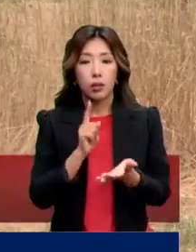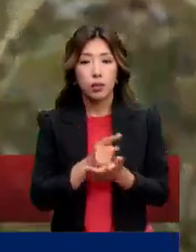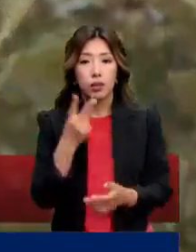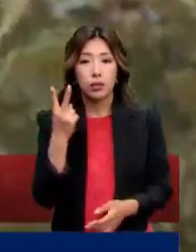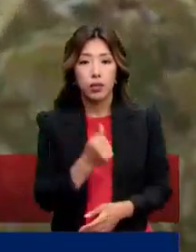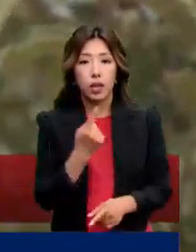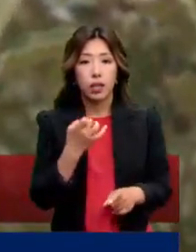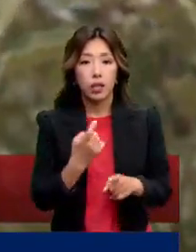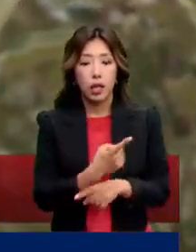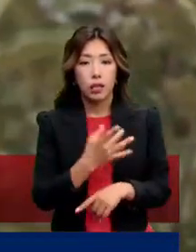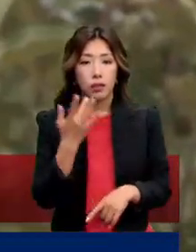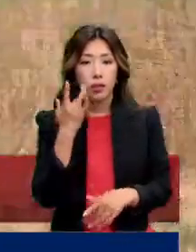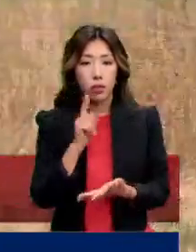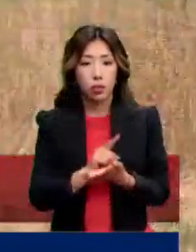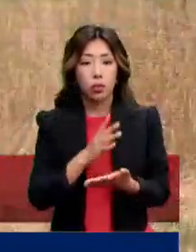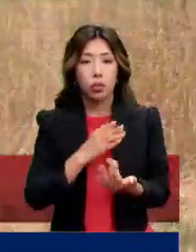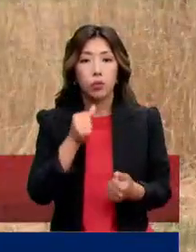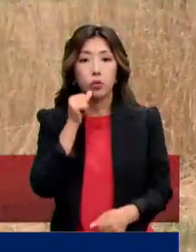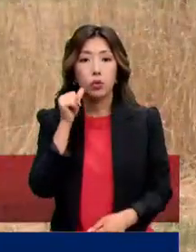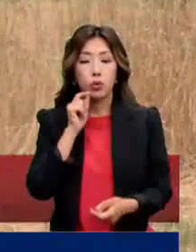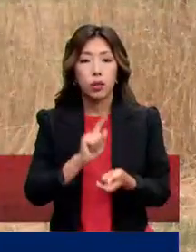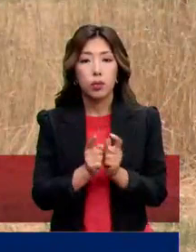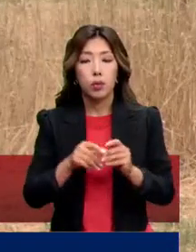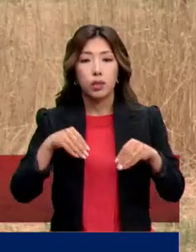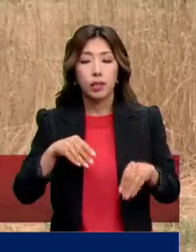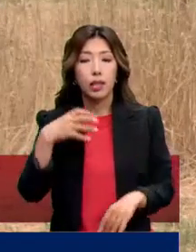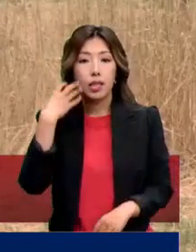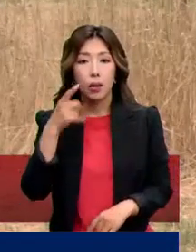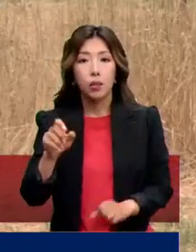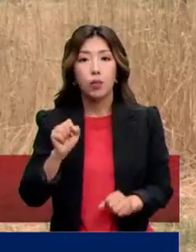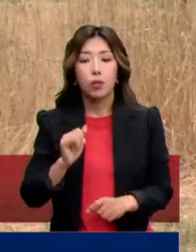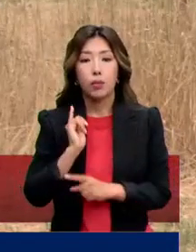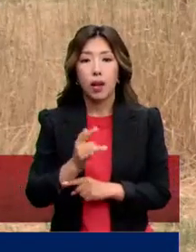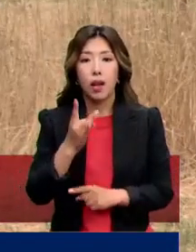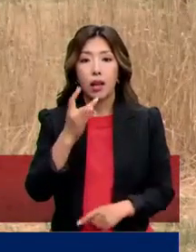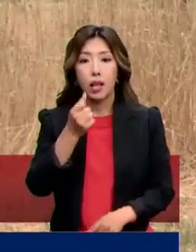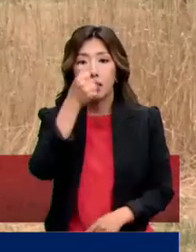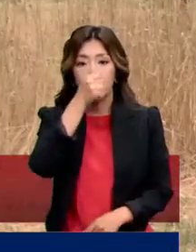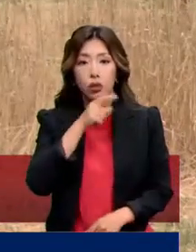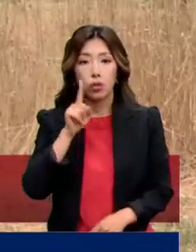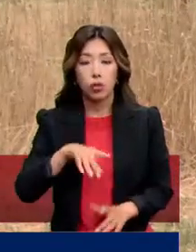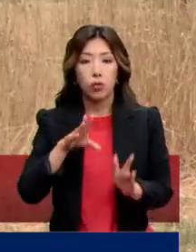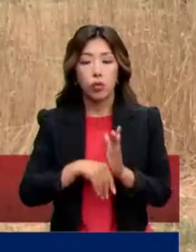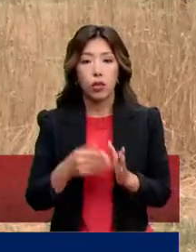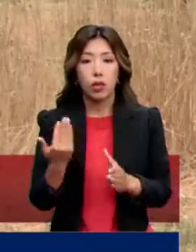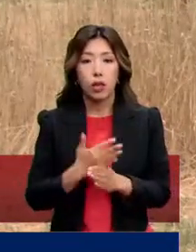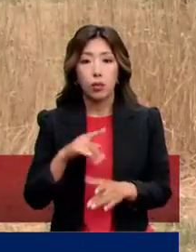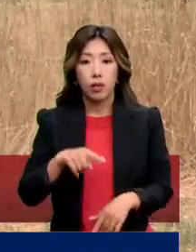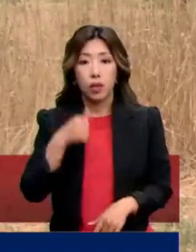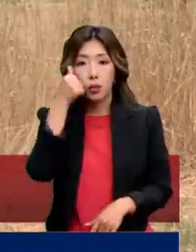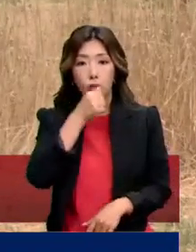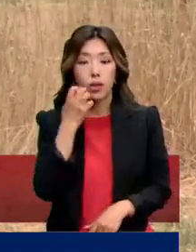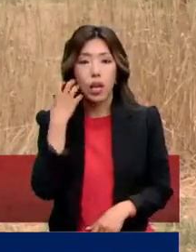недели. Посадили в прошлом году яблони, которые нужно поливать раз в месяц. Но это не помогло. В этом году